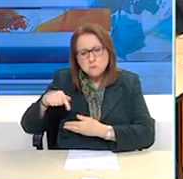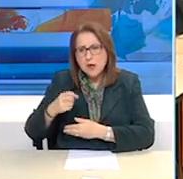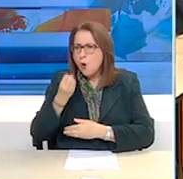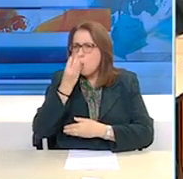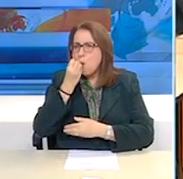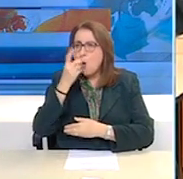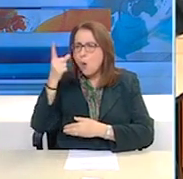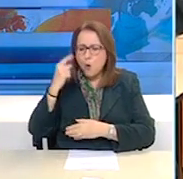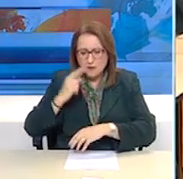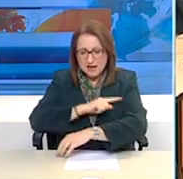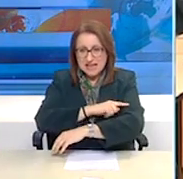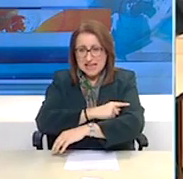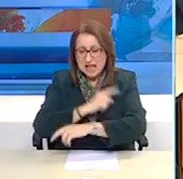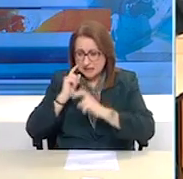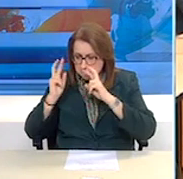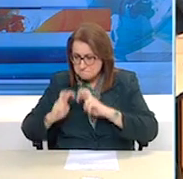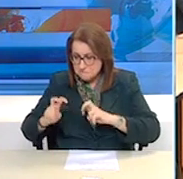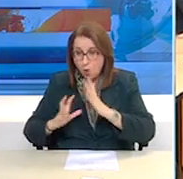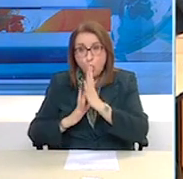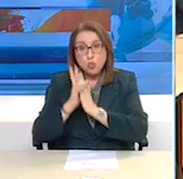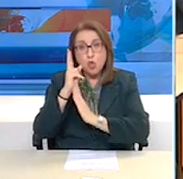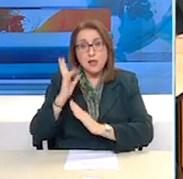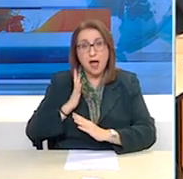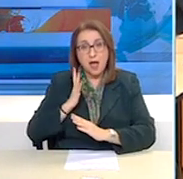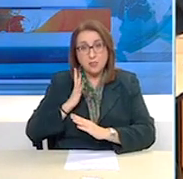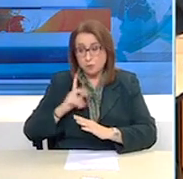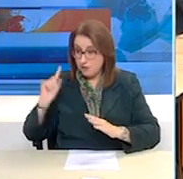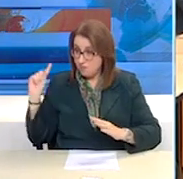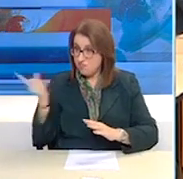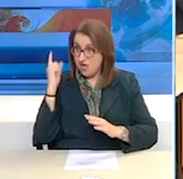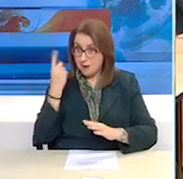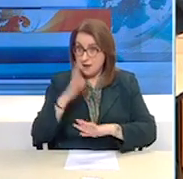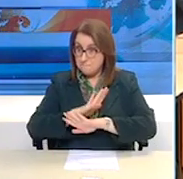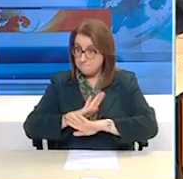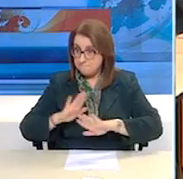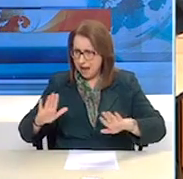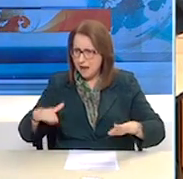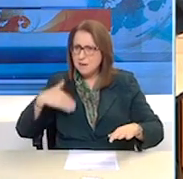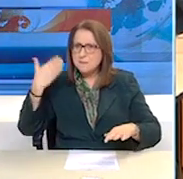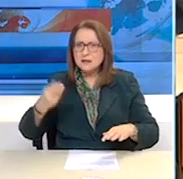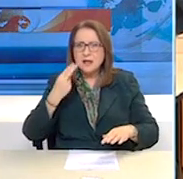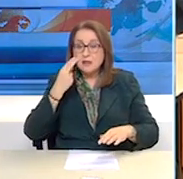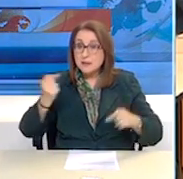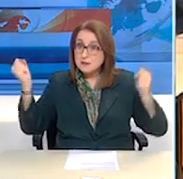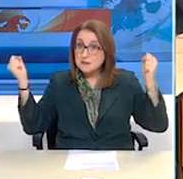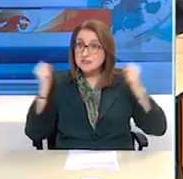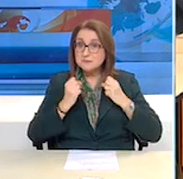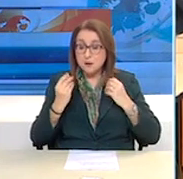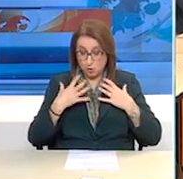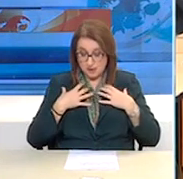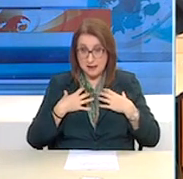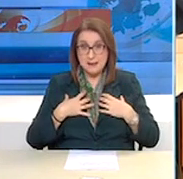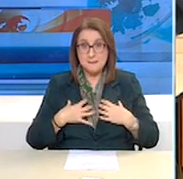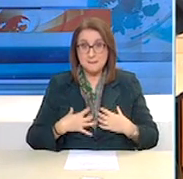μελέτησαν τη μακρά διαδικασία της ανάρρωσης 12 ασθενών με κορονοϊό. Διεπίστωσαν ότι ενώ τους άφησε σημαντικές οργανικές βλάβες στους πνεύμονες